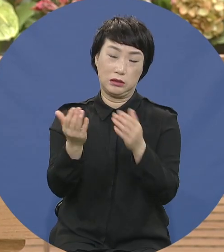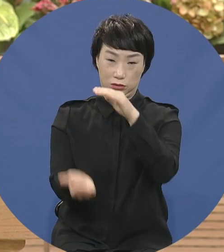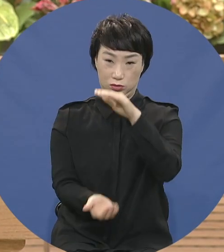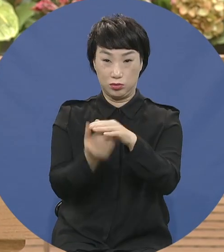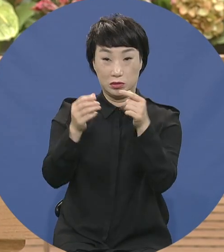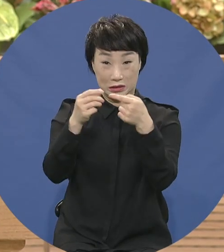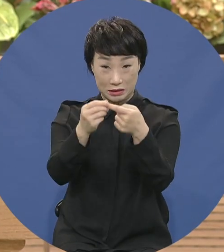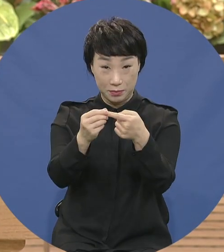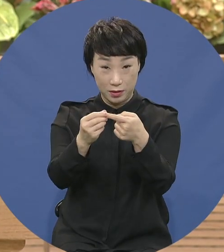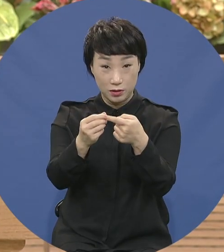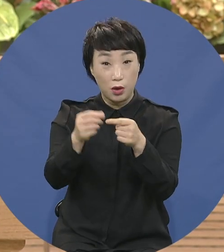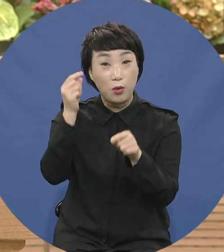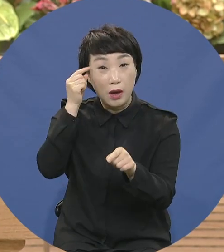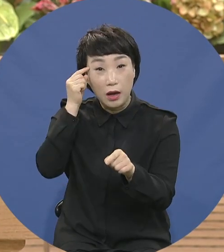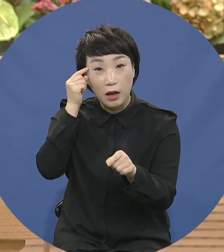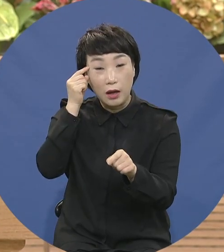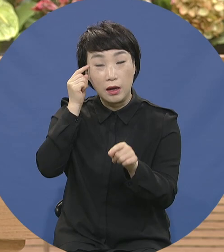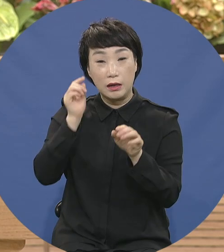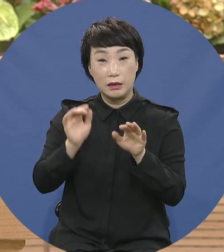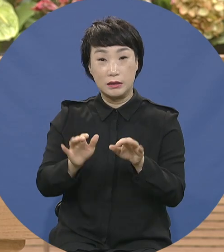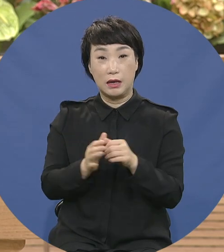응? 왜 그럴까?